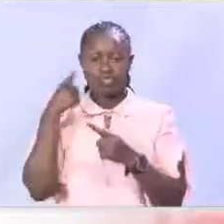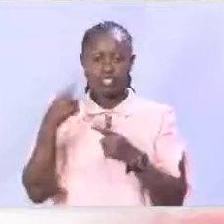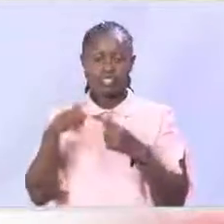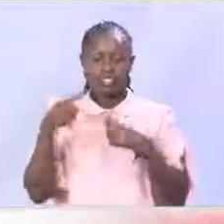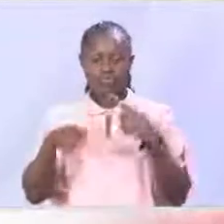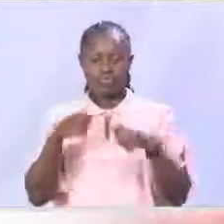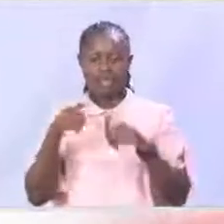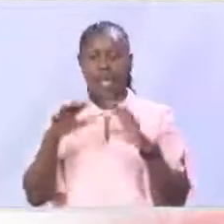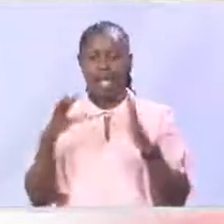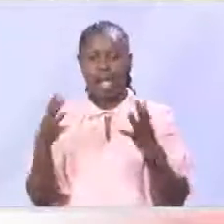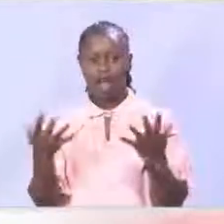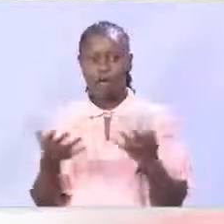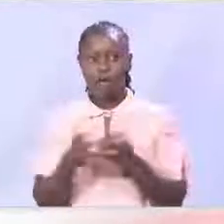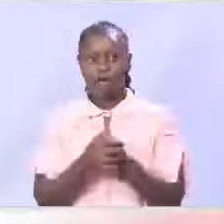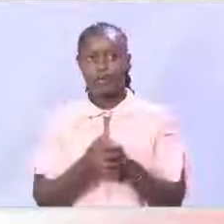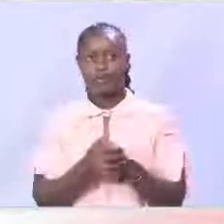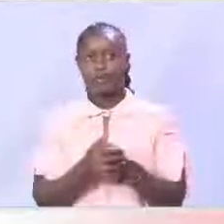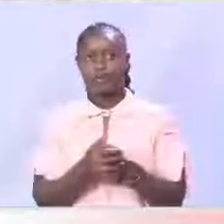huo.